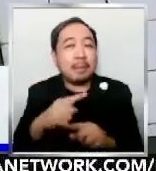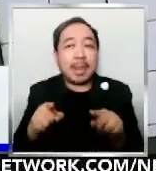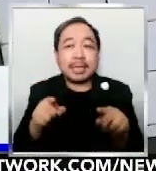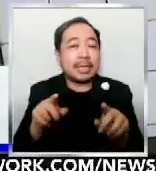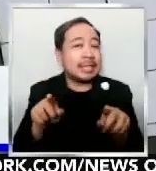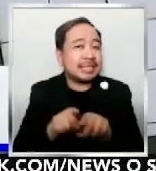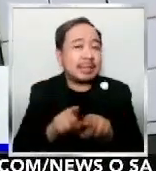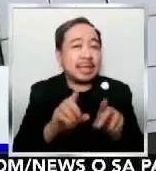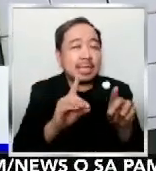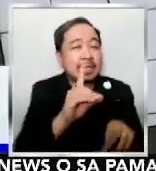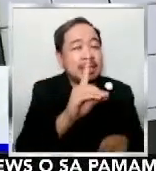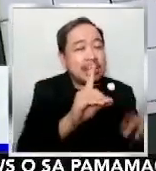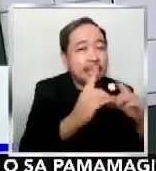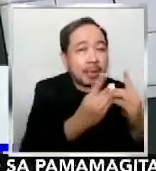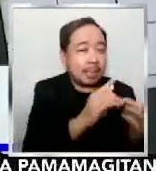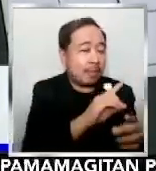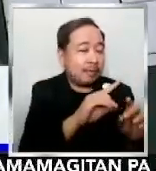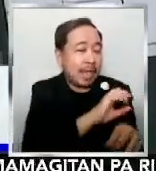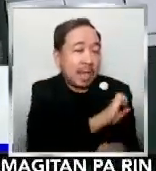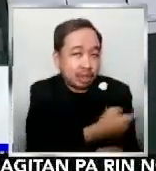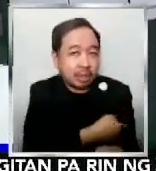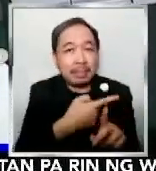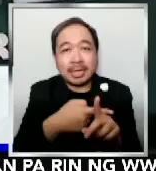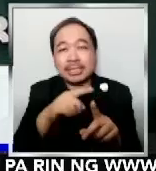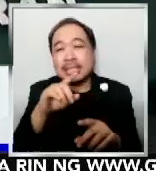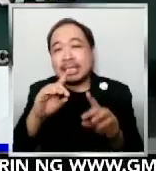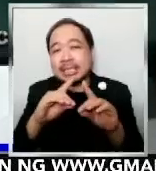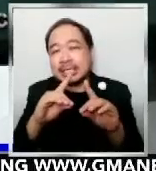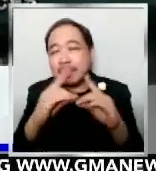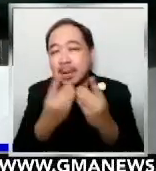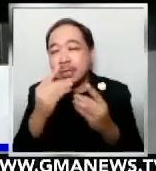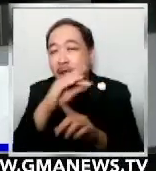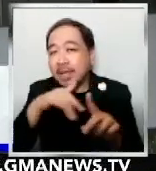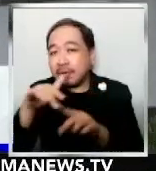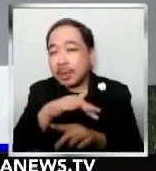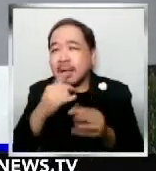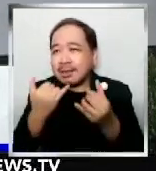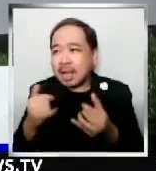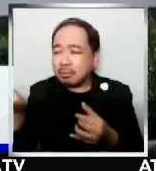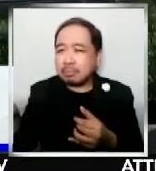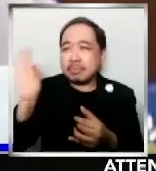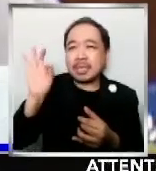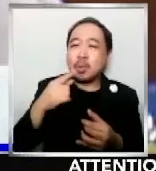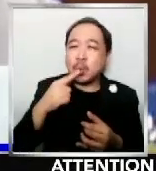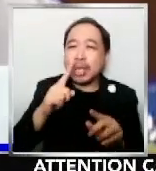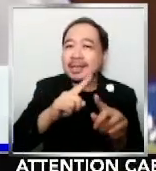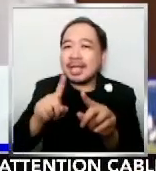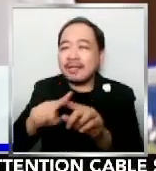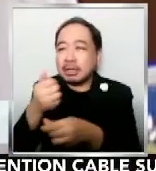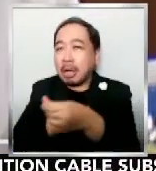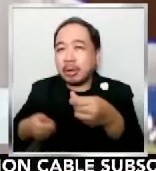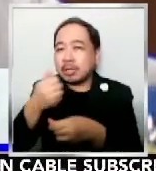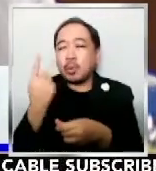at sa Department of Environment and Natural Resources, itinuturing pa lamang daw na nominasyon ang pagkakatalaga sa mga napiling kalihim. Sa kaso ni